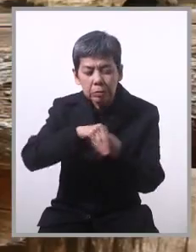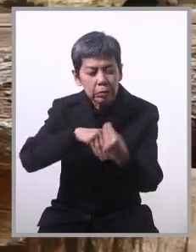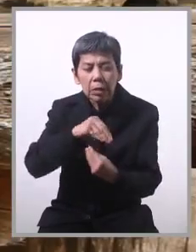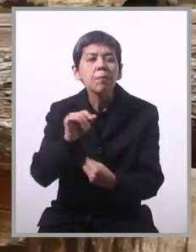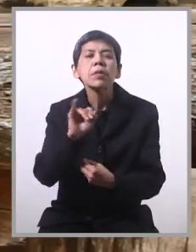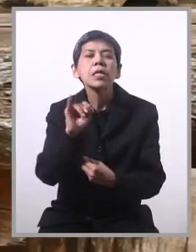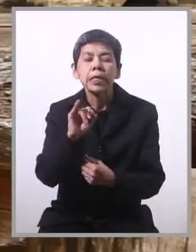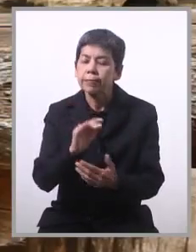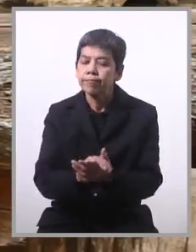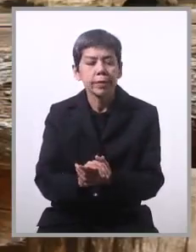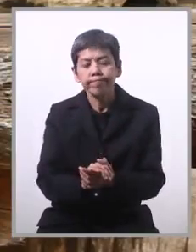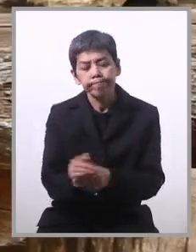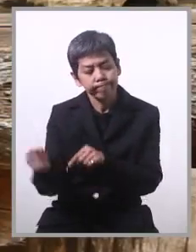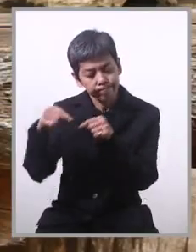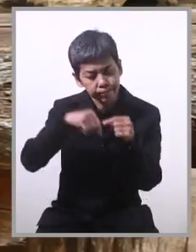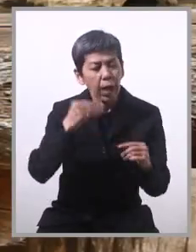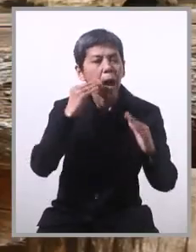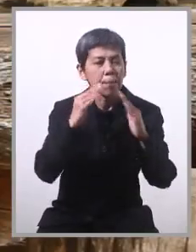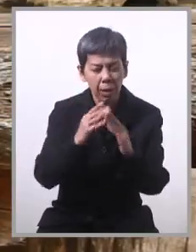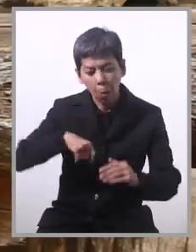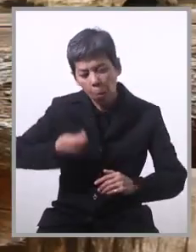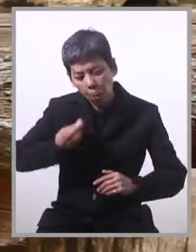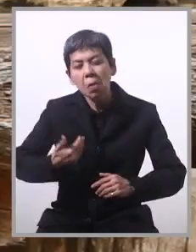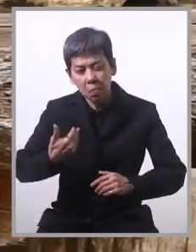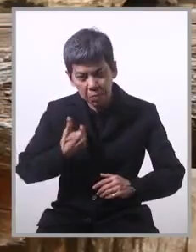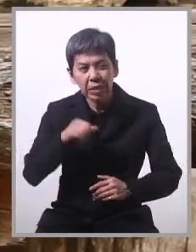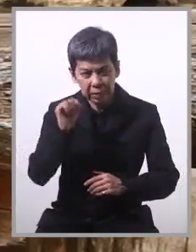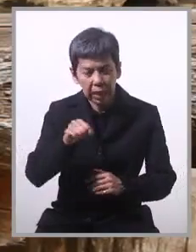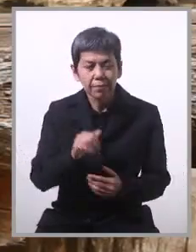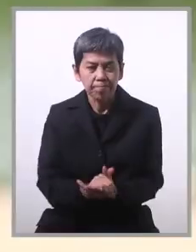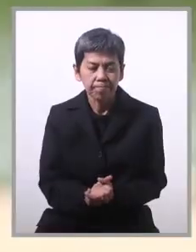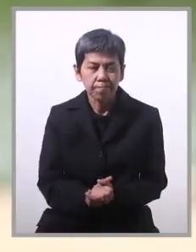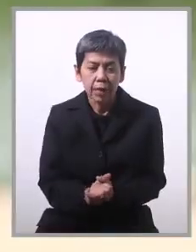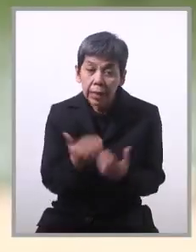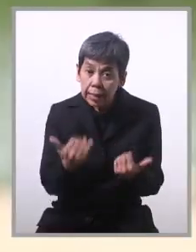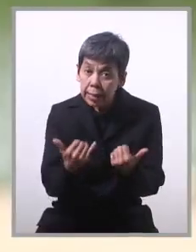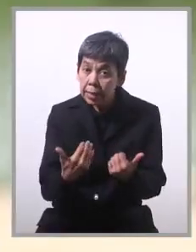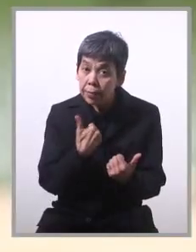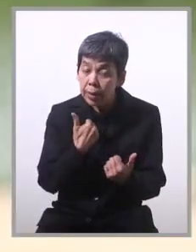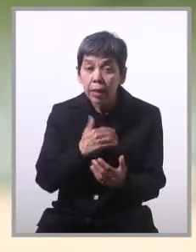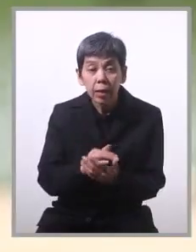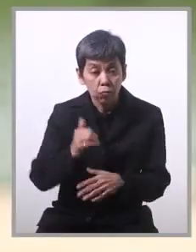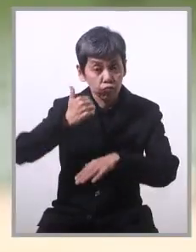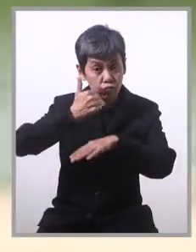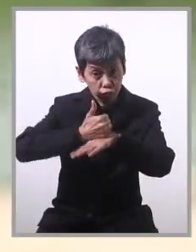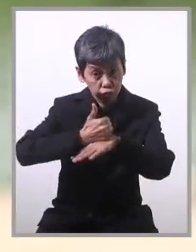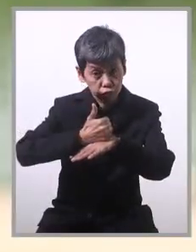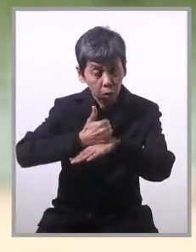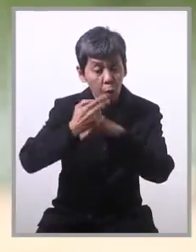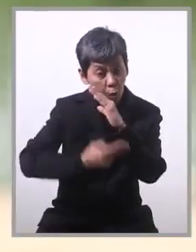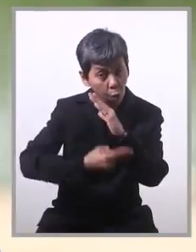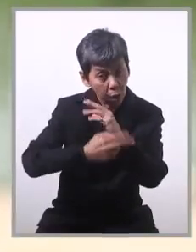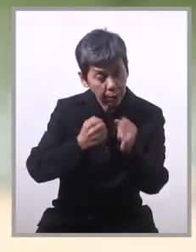ไม่ดีก็ต้องย้ายกลับเข้ามาอยู่ที่บ้านเพราะว่าในเมืองก็ค่าใช้จ่ายสูง แล้วหลังจากที่พี่หน่อยใช่ไหมคะเจ้าของรีสอร์